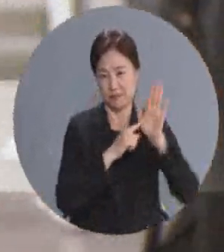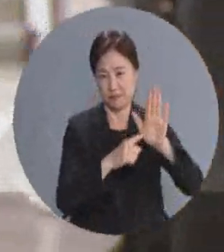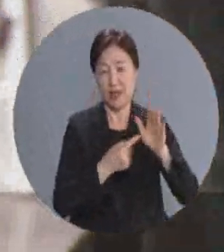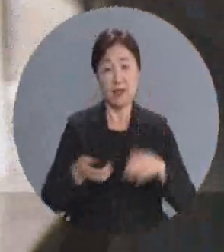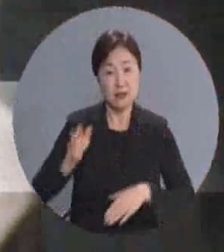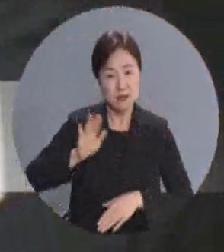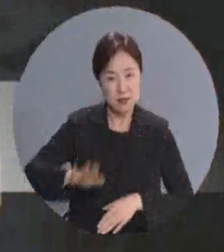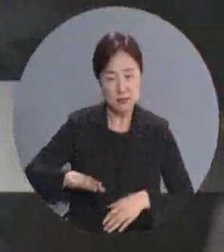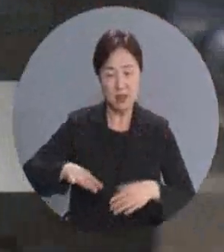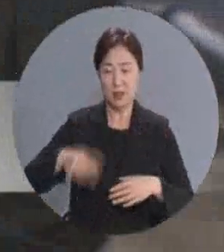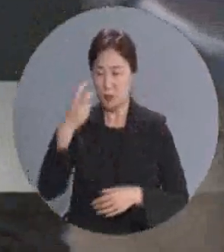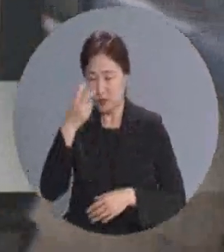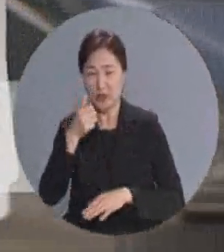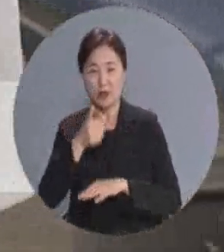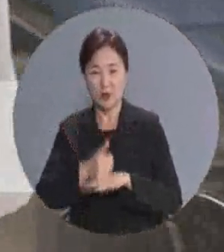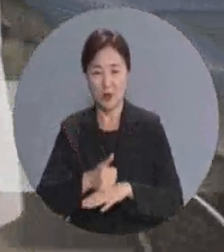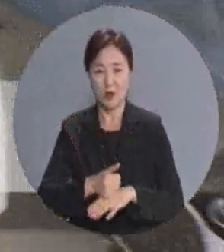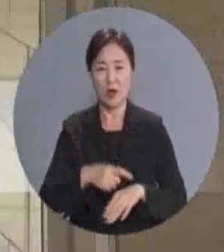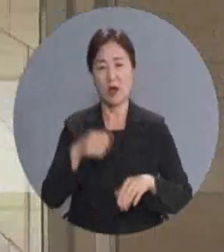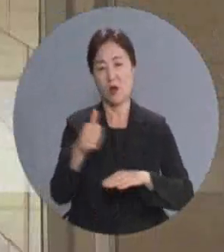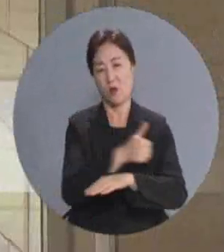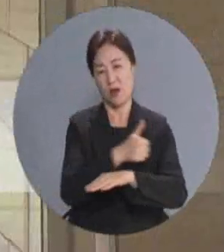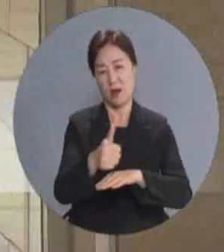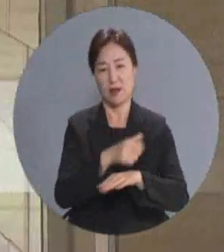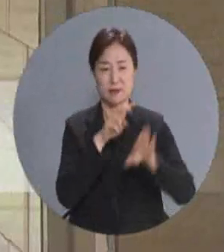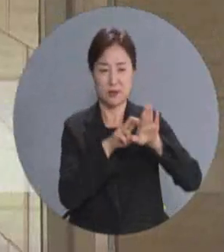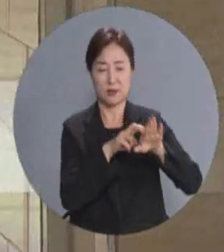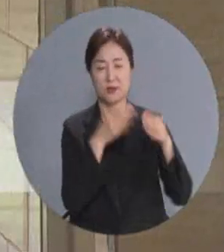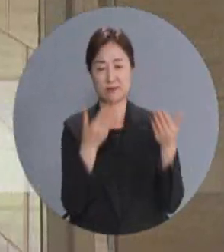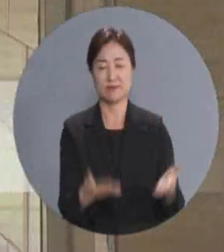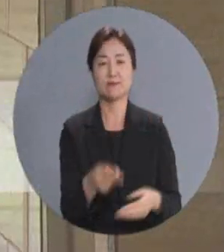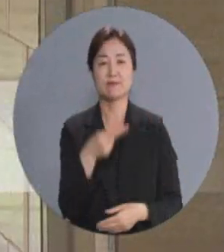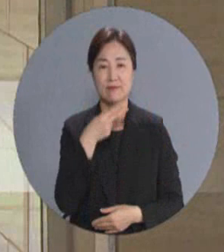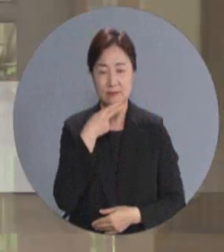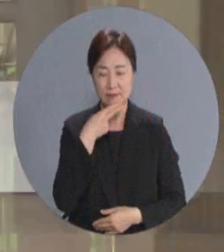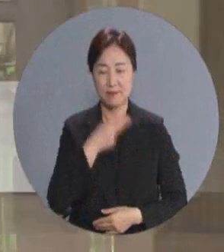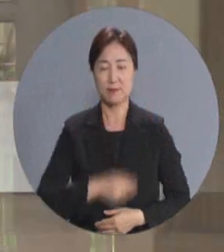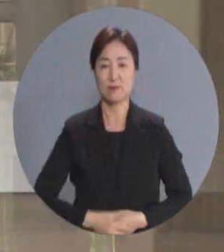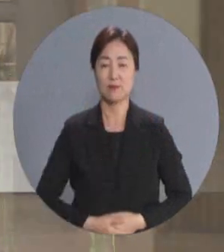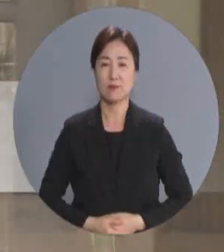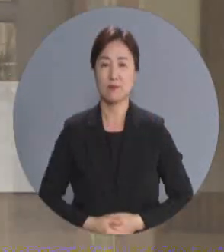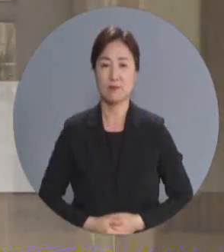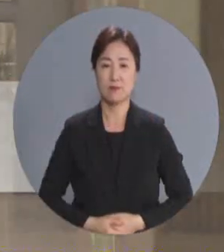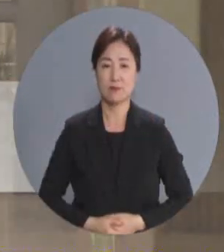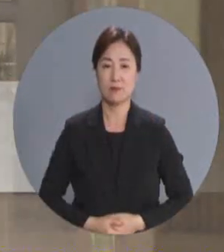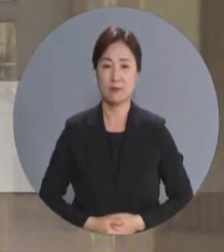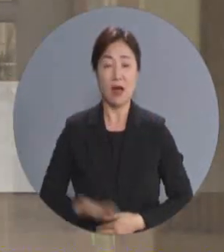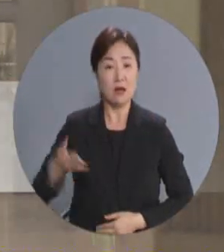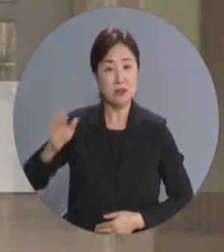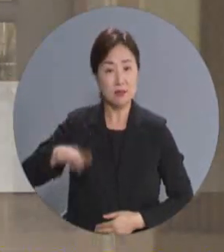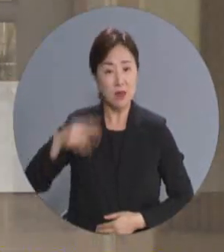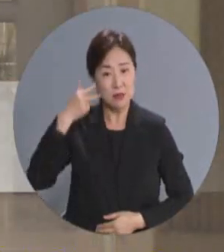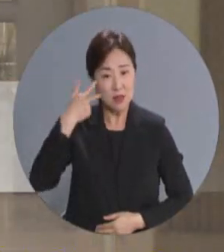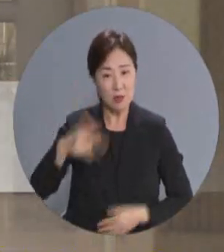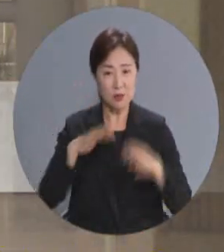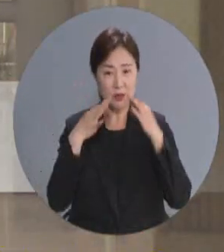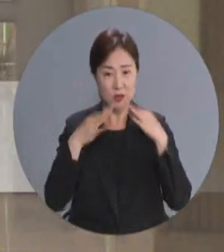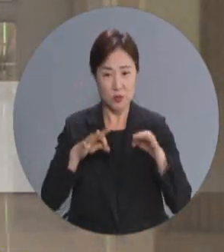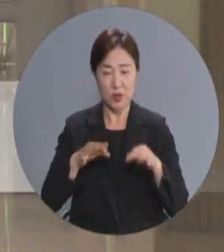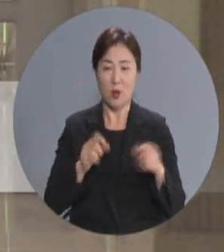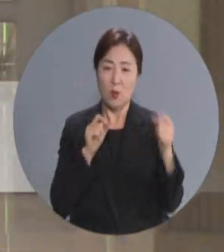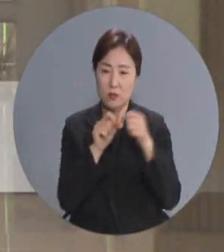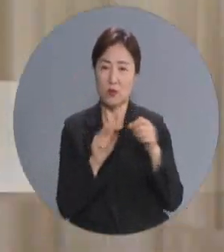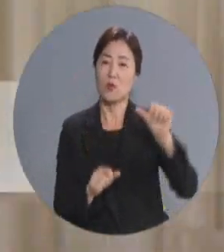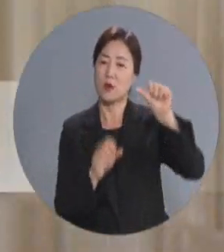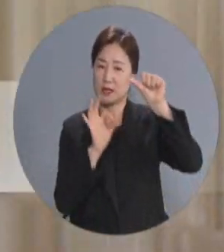자체 조사 결과 외래 진료를 중단한 진료과는 없는 것으로 확인됐습니다 하지만 다음 주 금요일인 오는